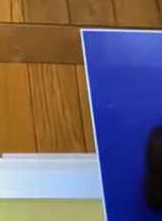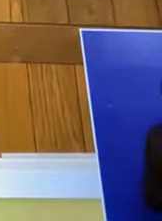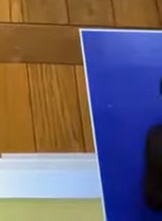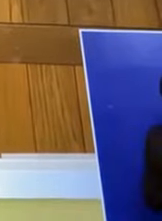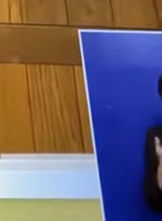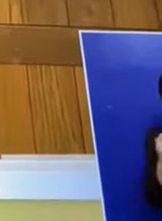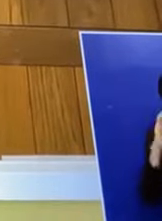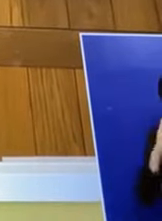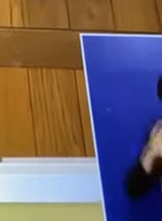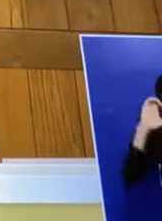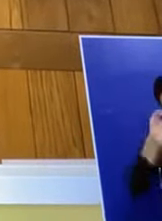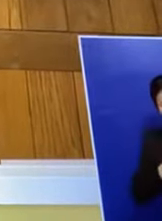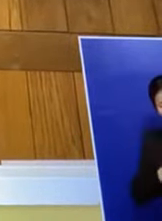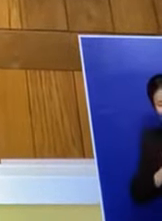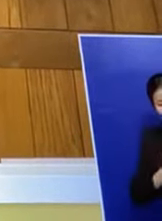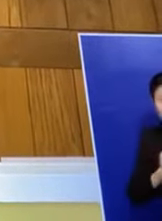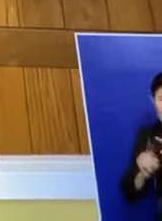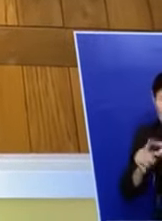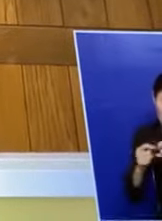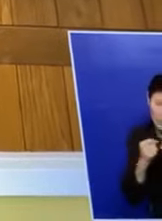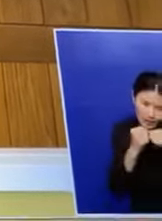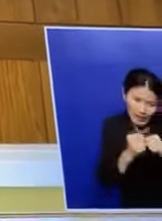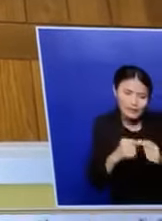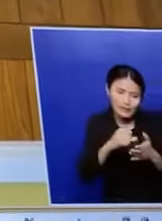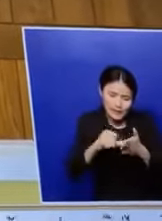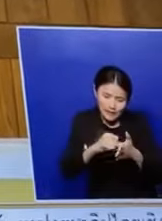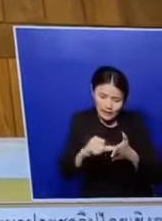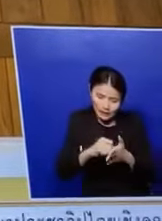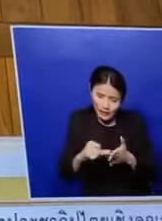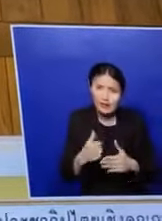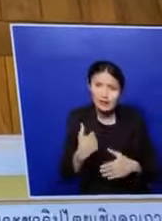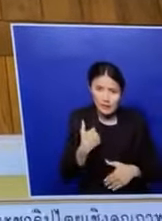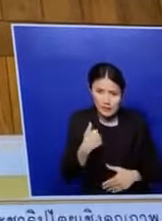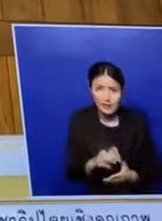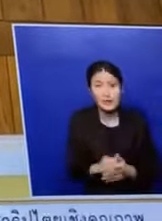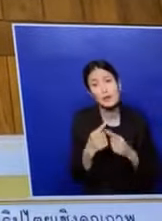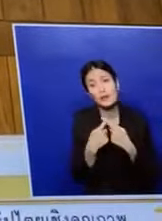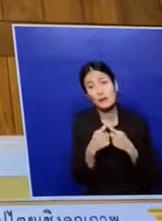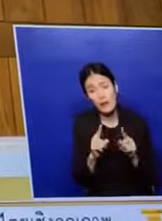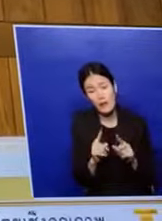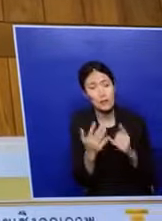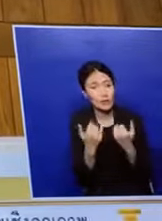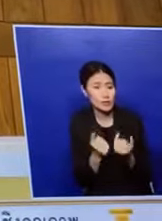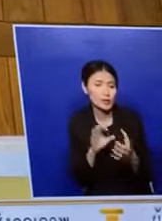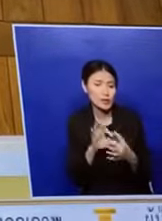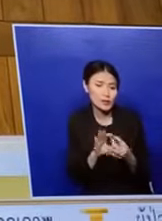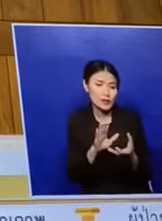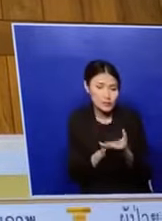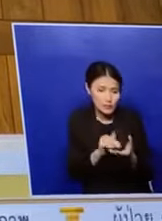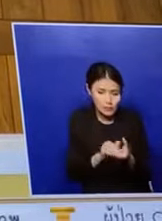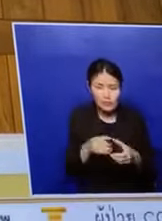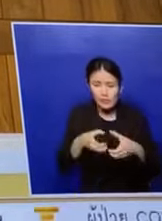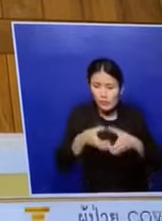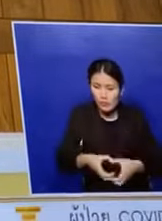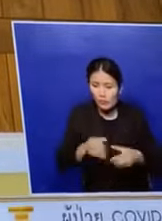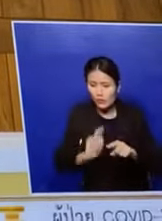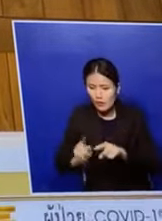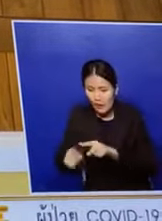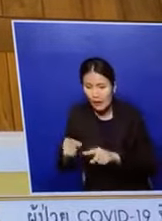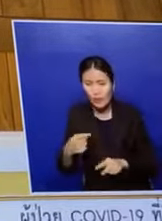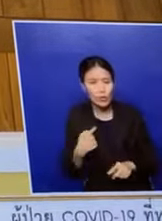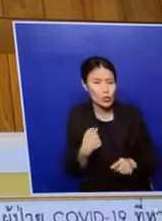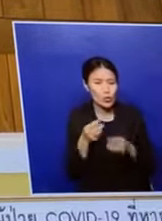ายามจะทำอย่างเต็มที่นะครับแต่ปัจจุบันในการพนันการทำความผิดก็สลับซับซ้อนมากยิ่งขึ้นวันนี้ผมได้ให้นโยบายไปว่า